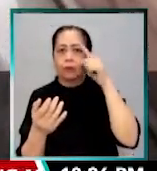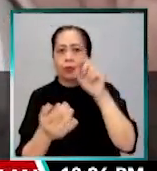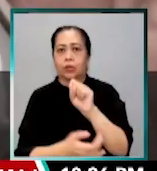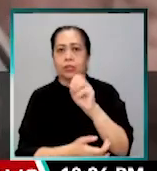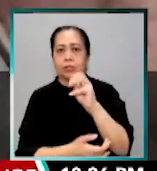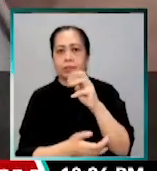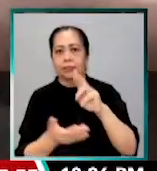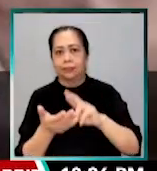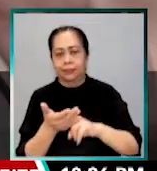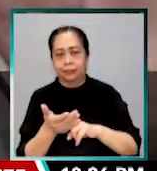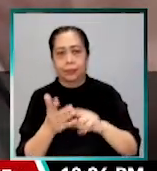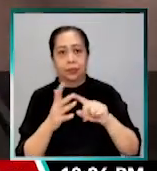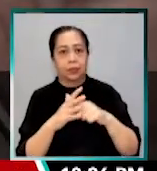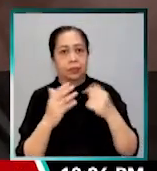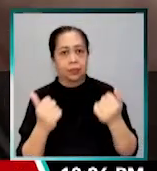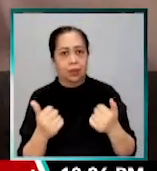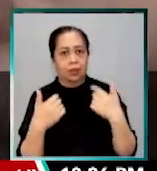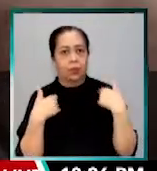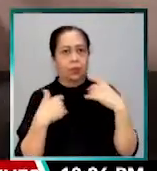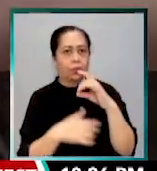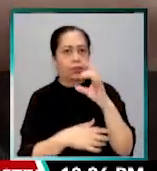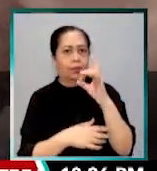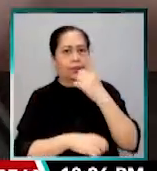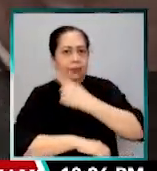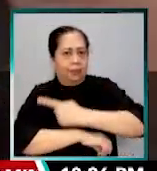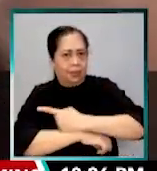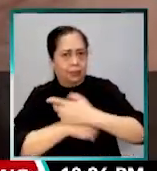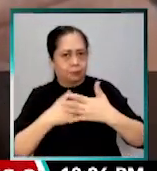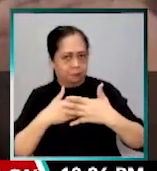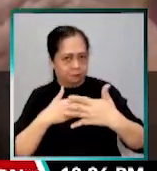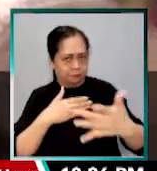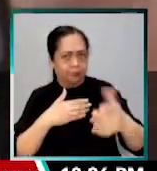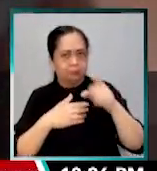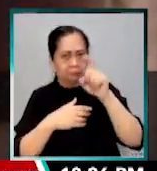Mula ngayong araw, may 180 days para maiparehistro ang